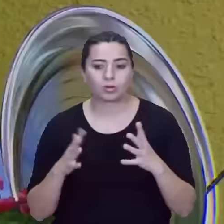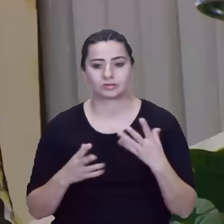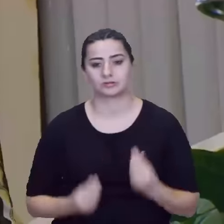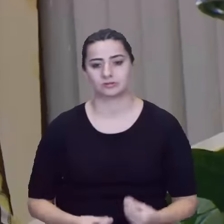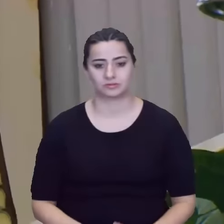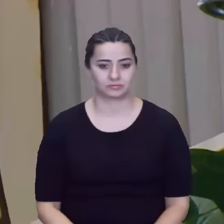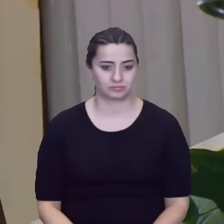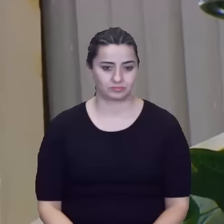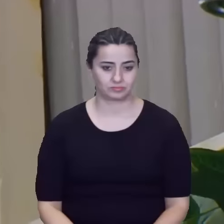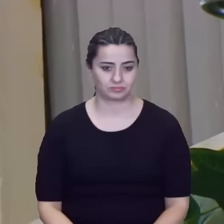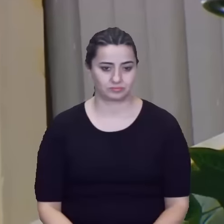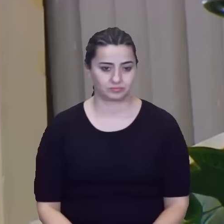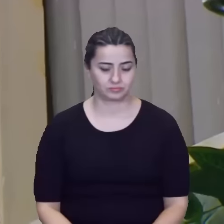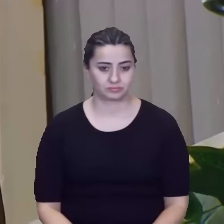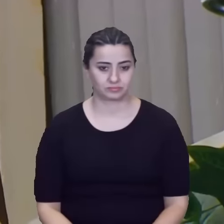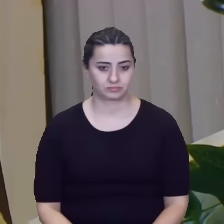hayatım.